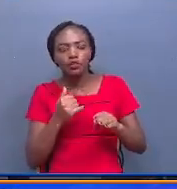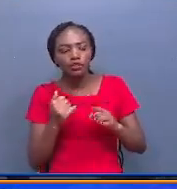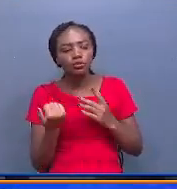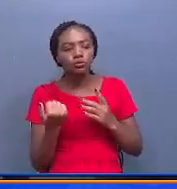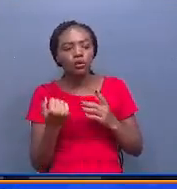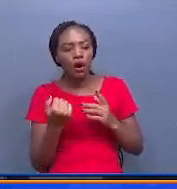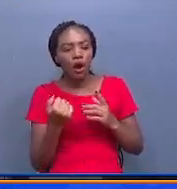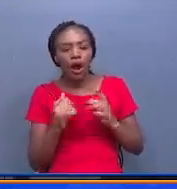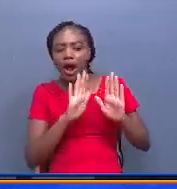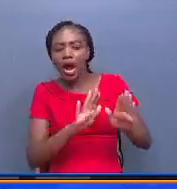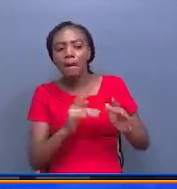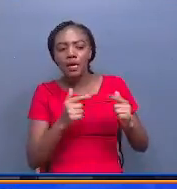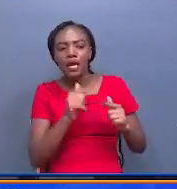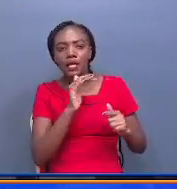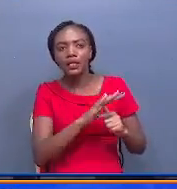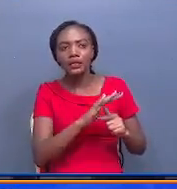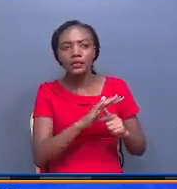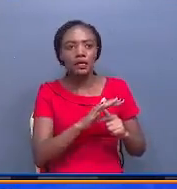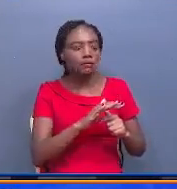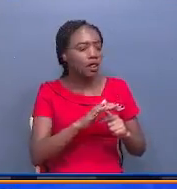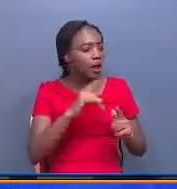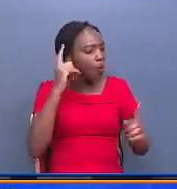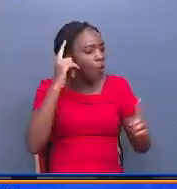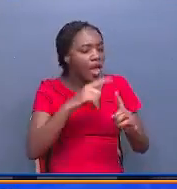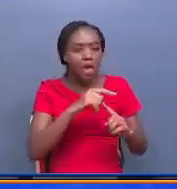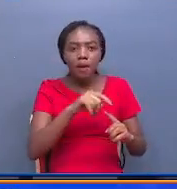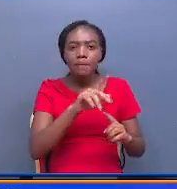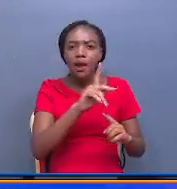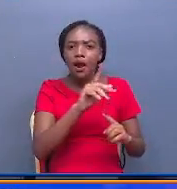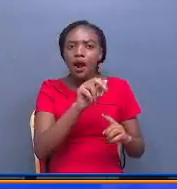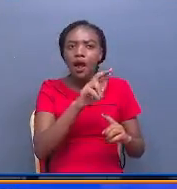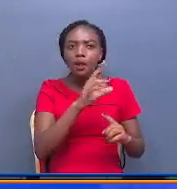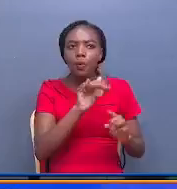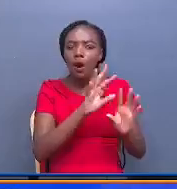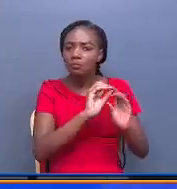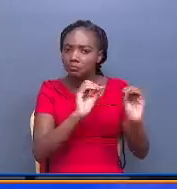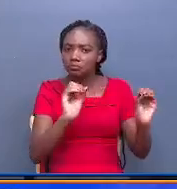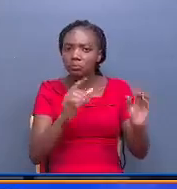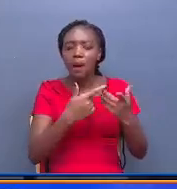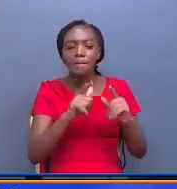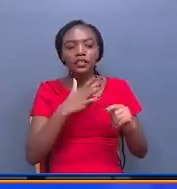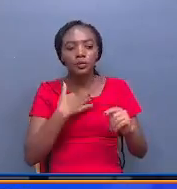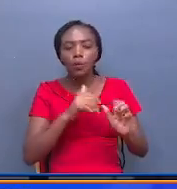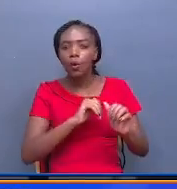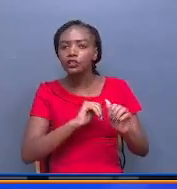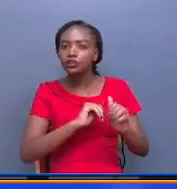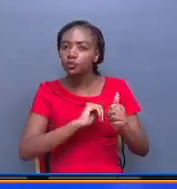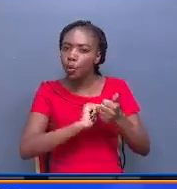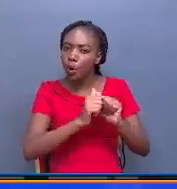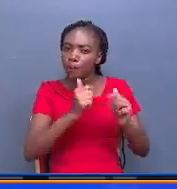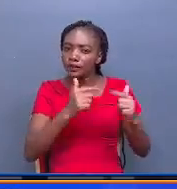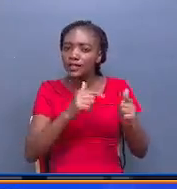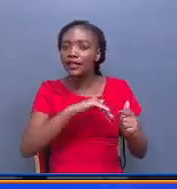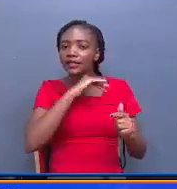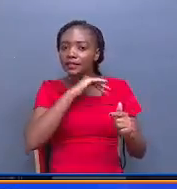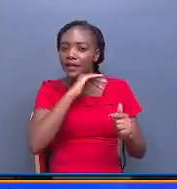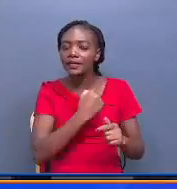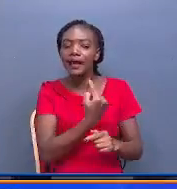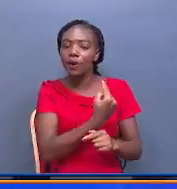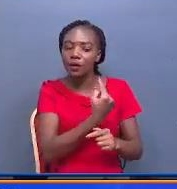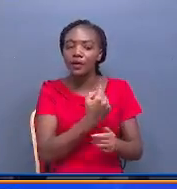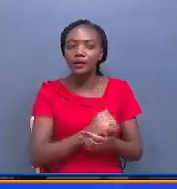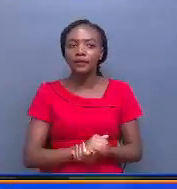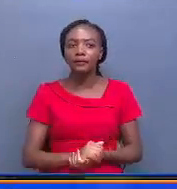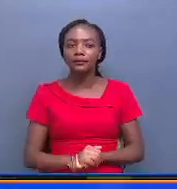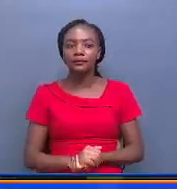yetu. Sisi ya tutalenga dada yetu. Tutatafuta mishale, tunapitia kando na kando, tuonane na kitendawili mpaka